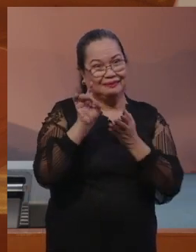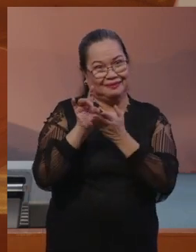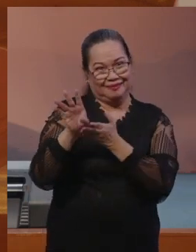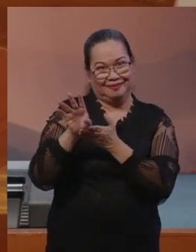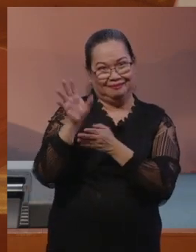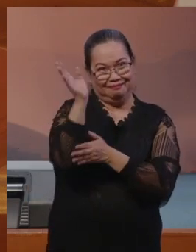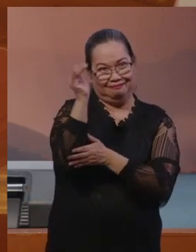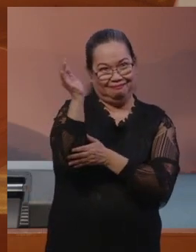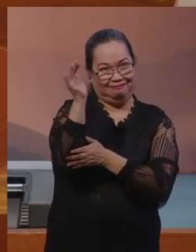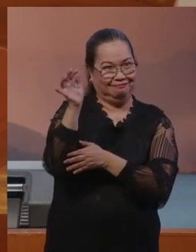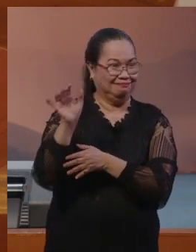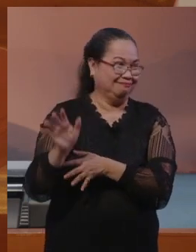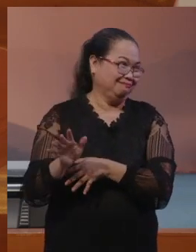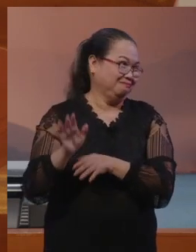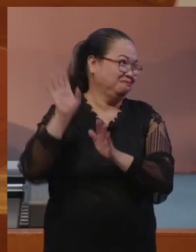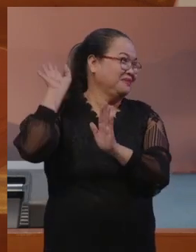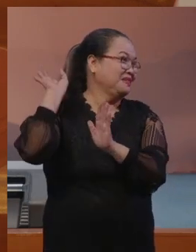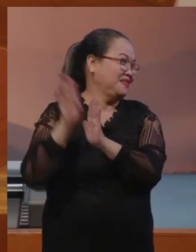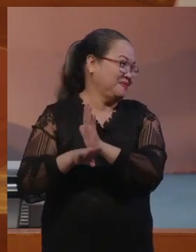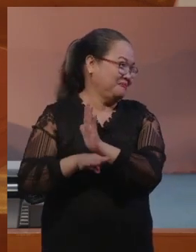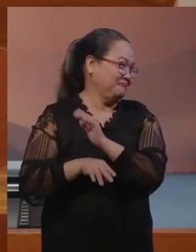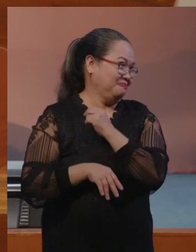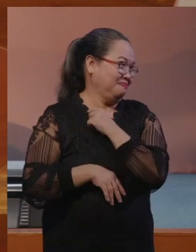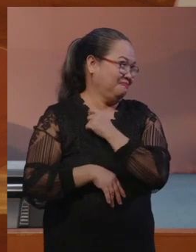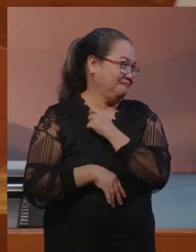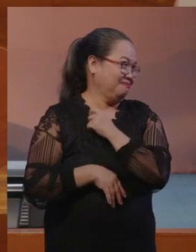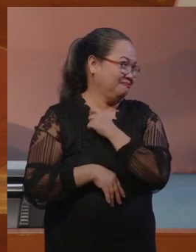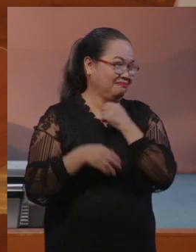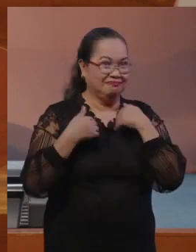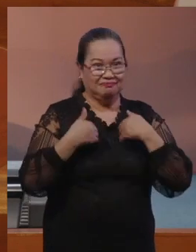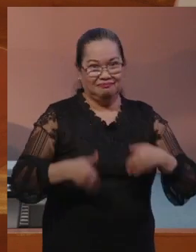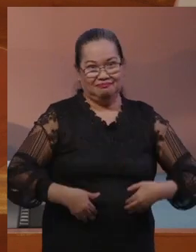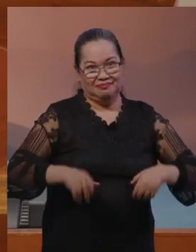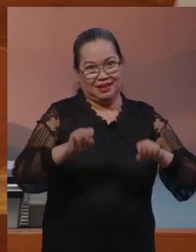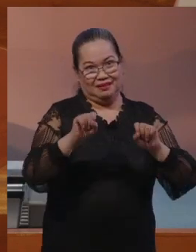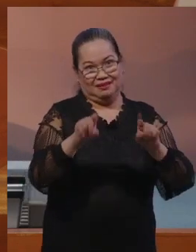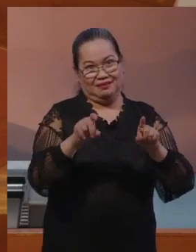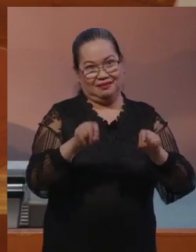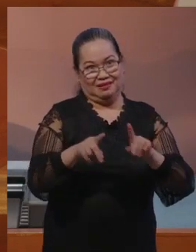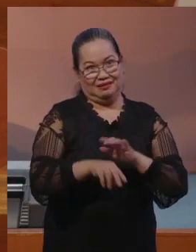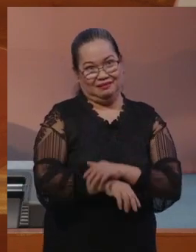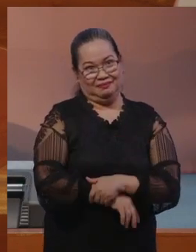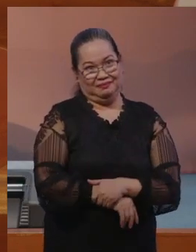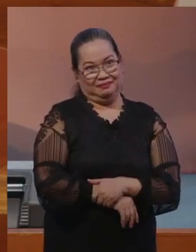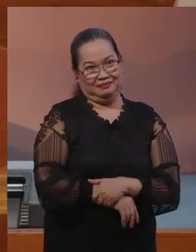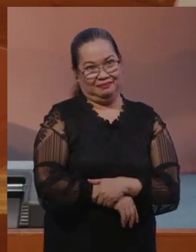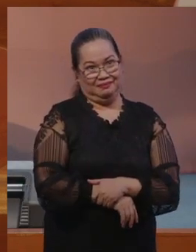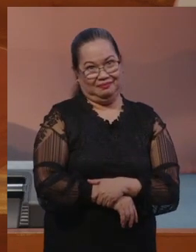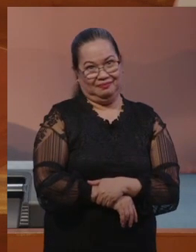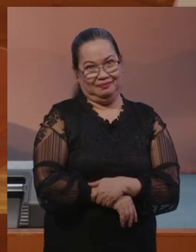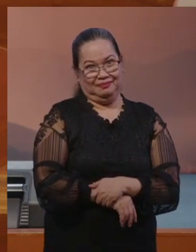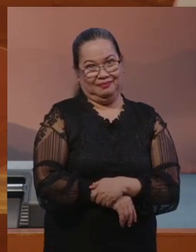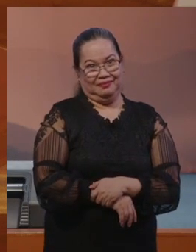kinamumuhian at tinitignan na mababa ang mga babaeng talipandas.